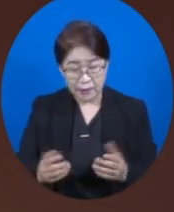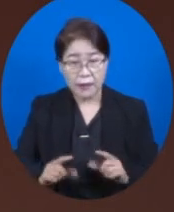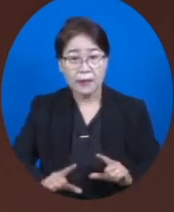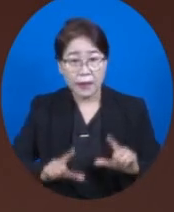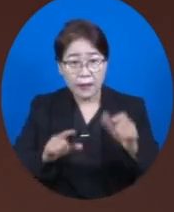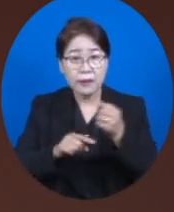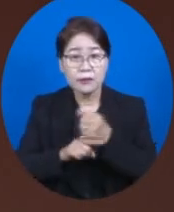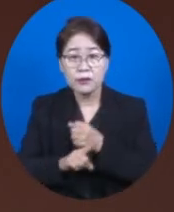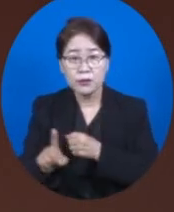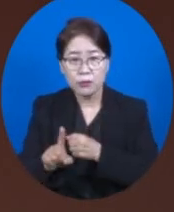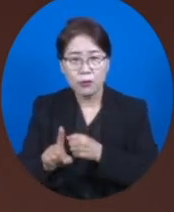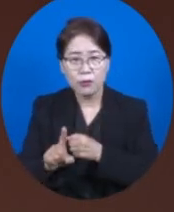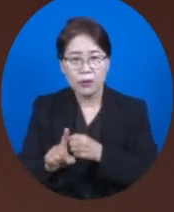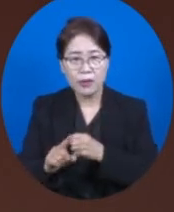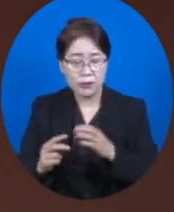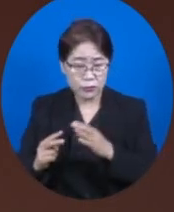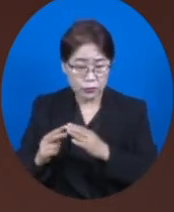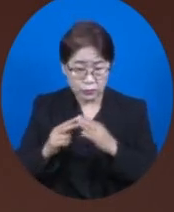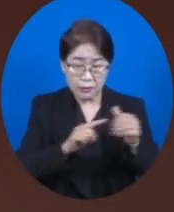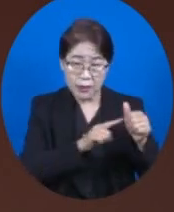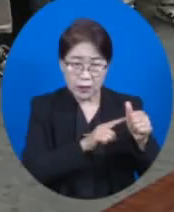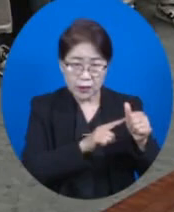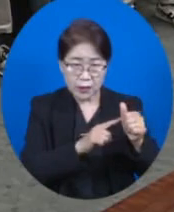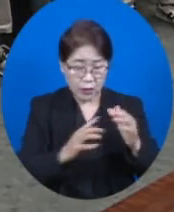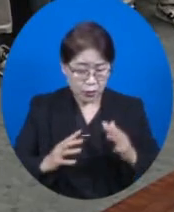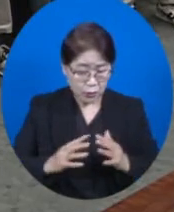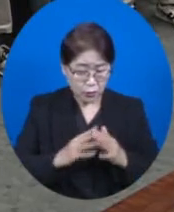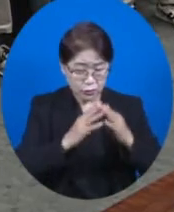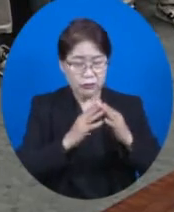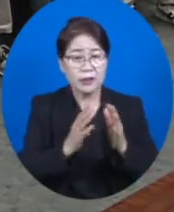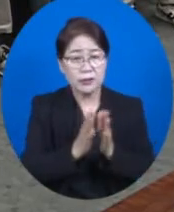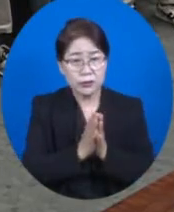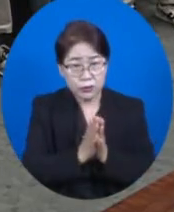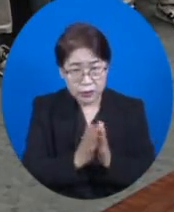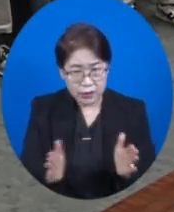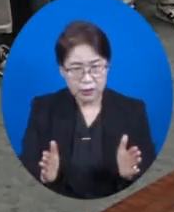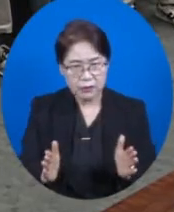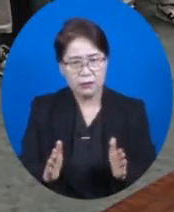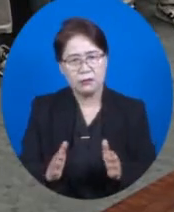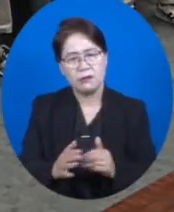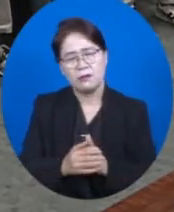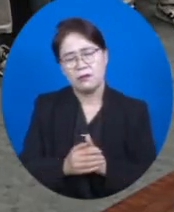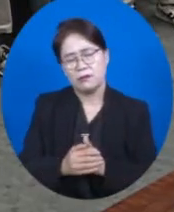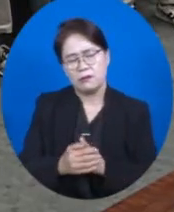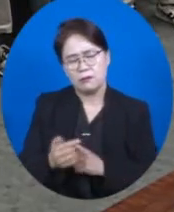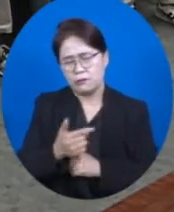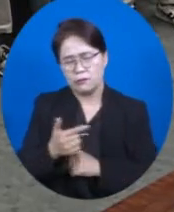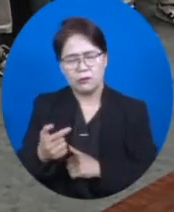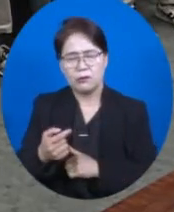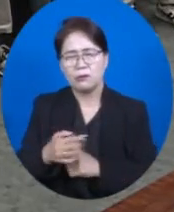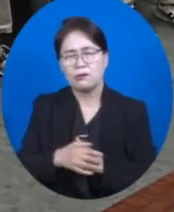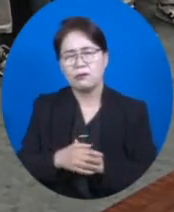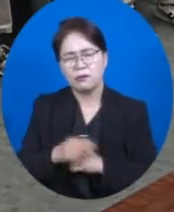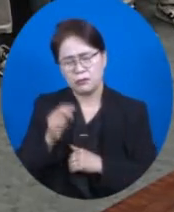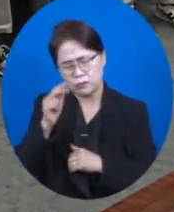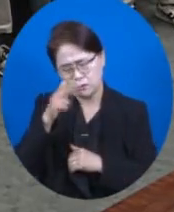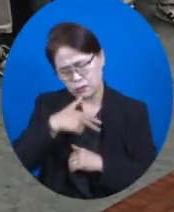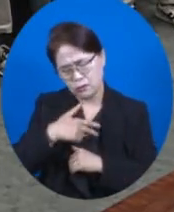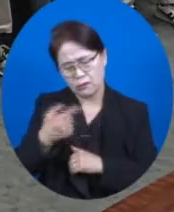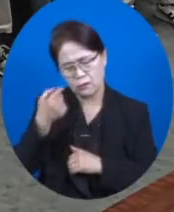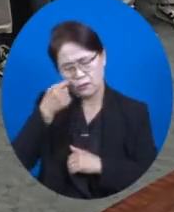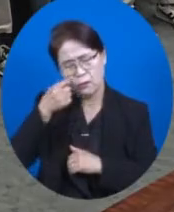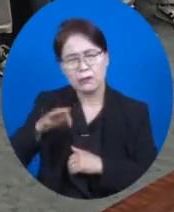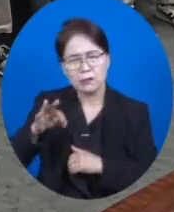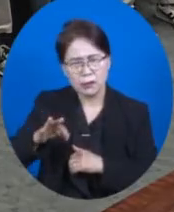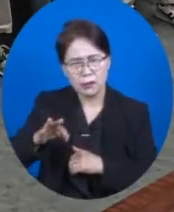것은 스룹바벨이 건축하는 성전에 출발이 너무나 초라하고 보잘 것 없어 보이는 것을